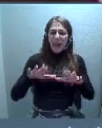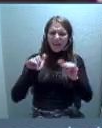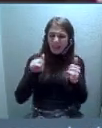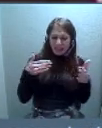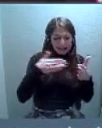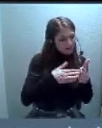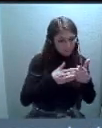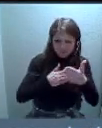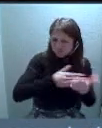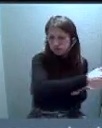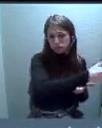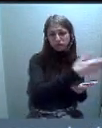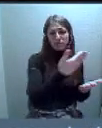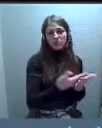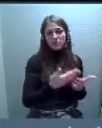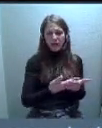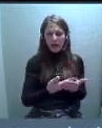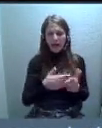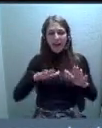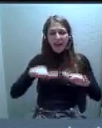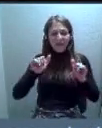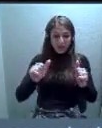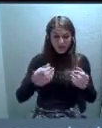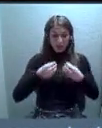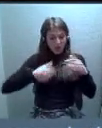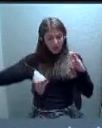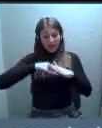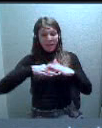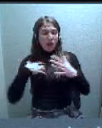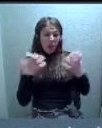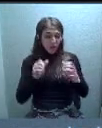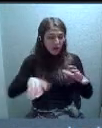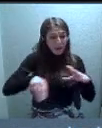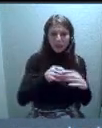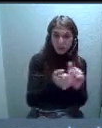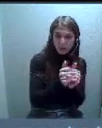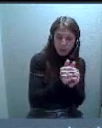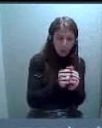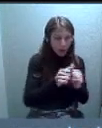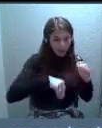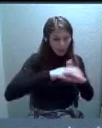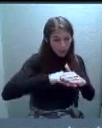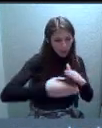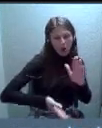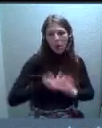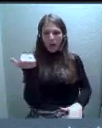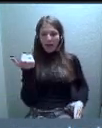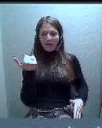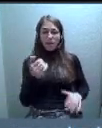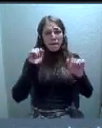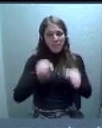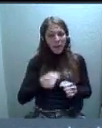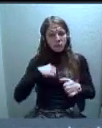de limite à la pratique du sport, du loisir. Et ça peut aller jusqu'à l'entraînement intensif